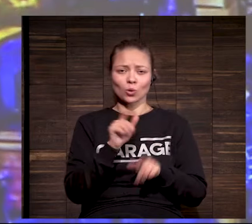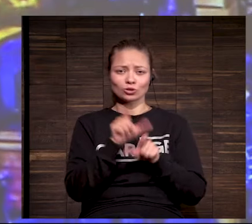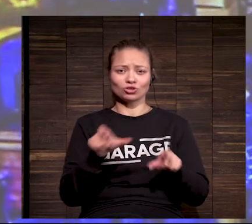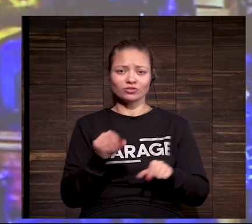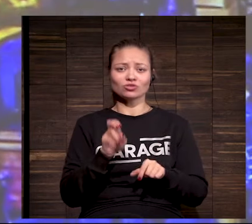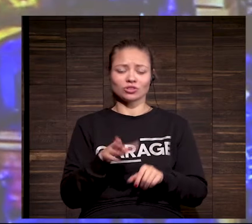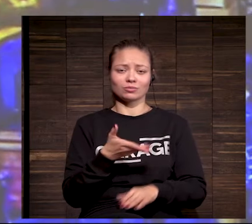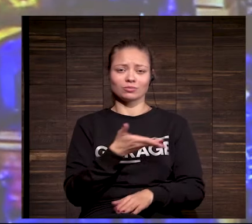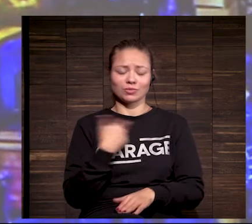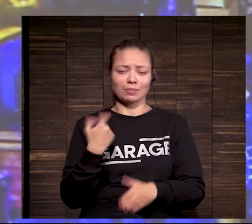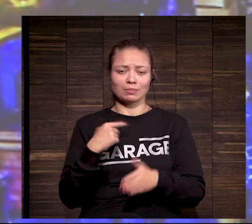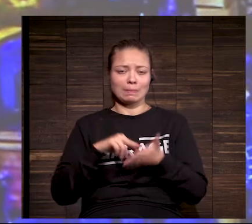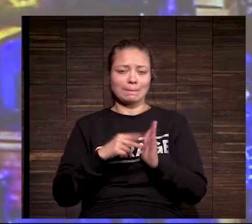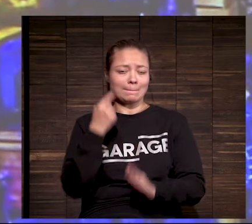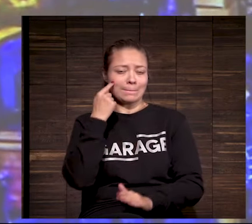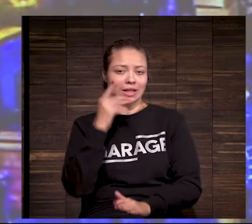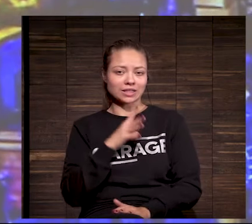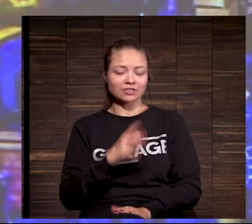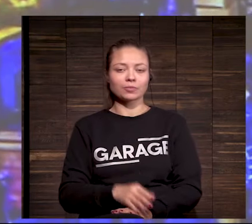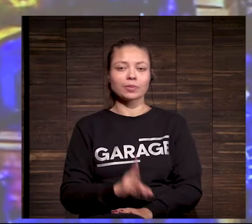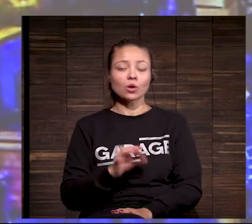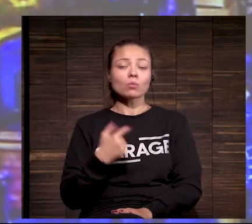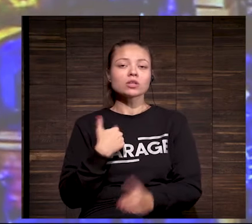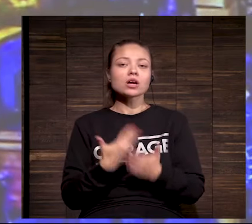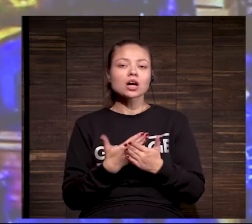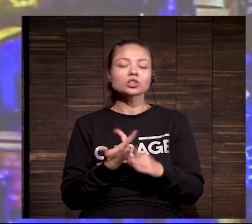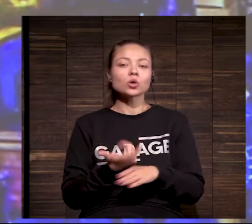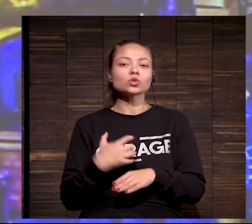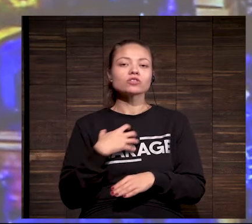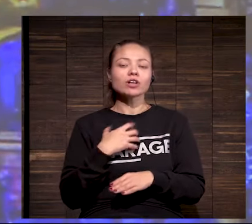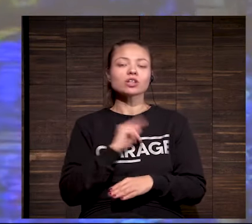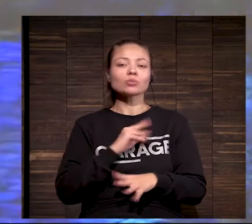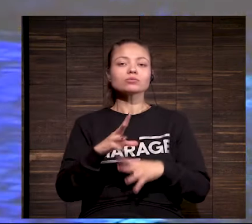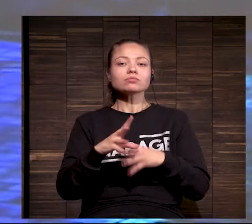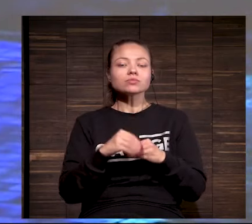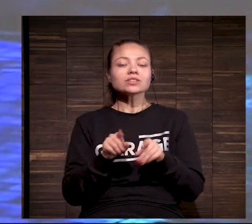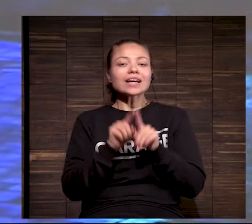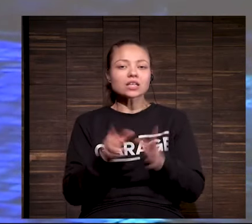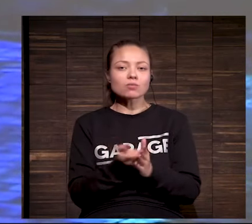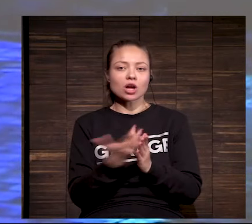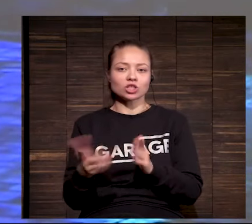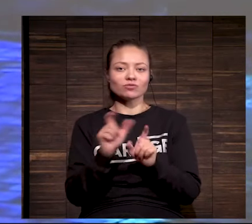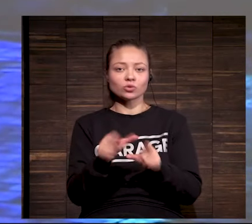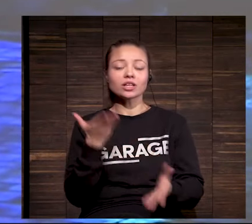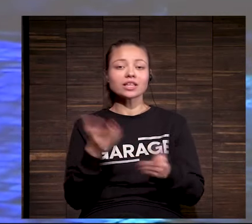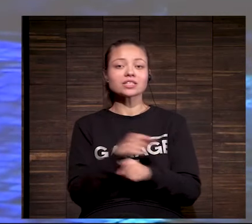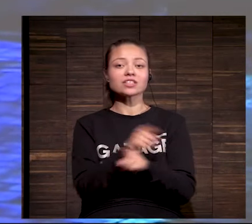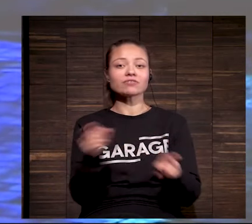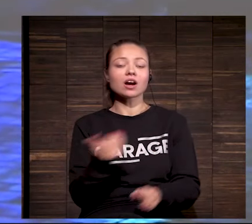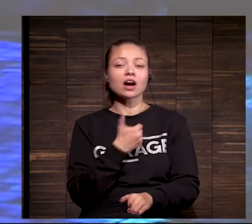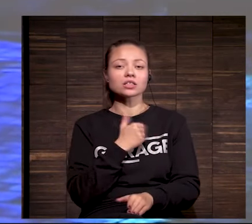чем мы планировали но как мне кажется очень важно работать именно с таким количеством людей если вы хотите работать с местным населением